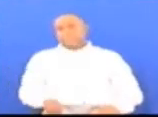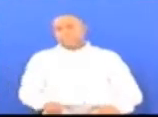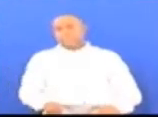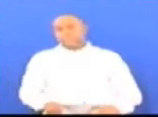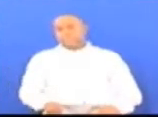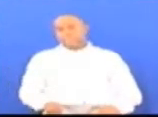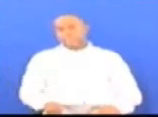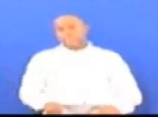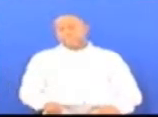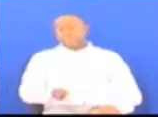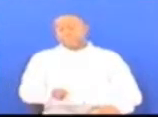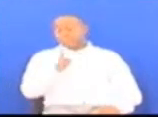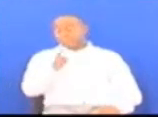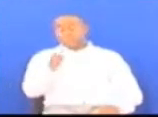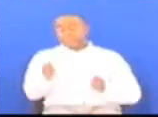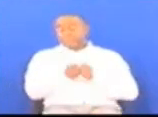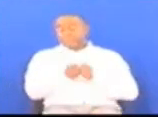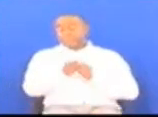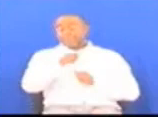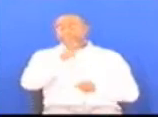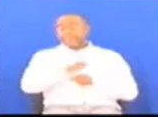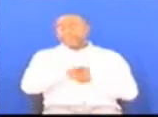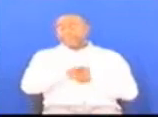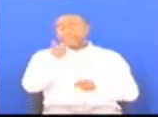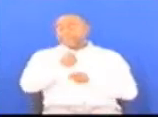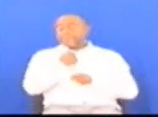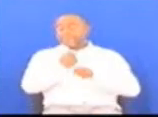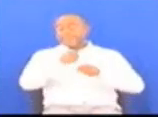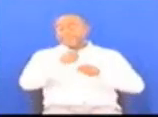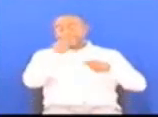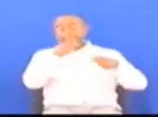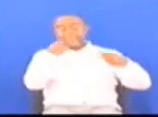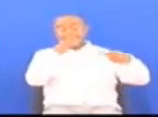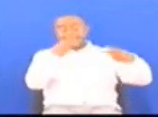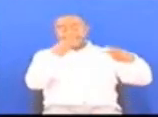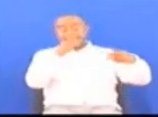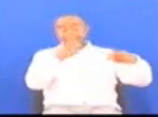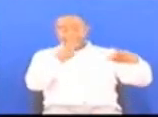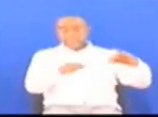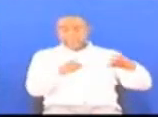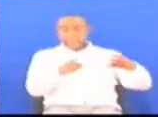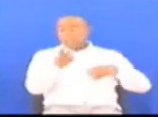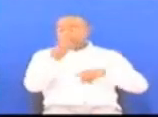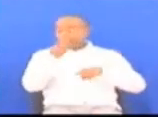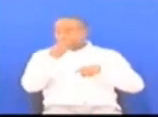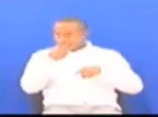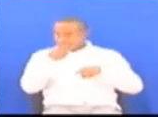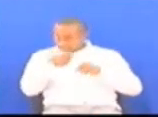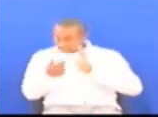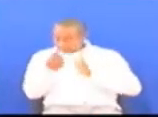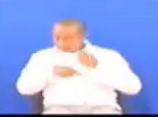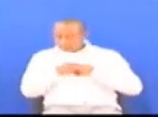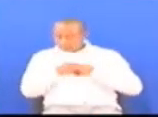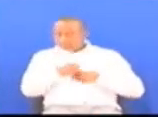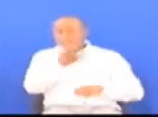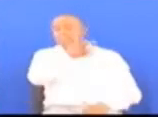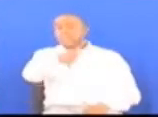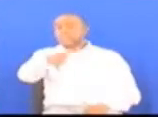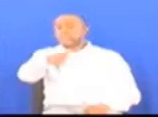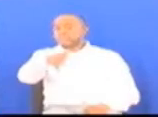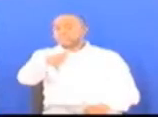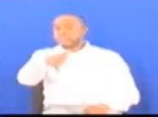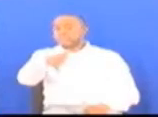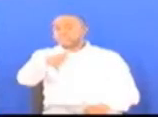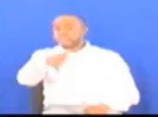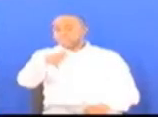tumefanyiwa mambo mengi ambayo na wabunge wenzangu hapa wamesema. Ukienda kwenye maji, nimesema hata kibende kilichopita, sasa